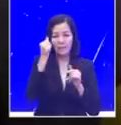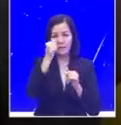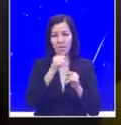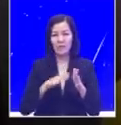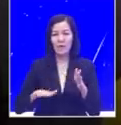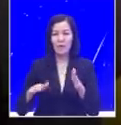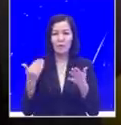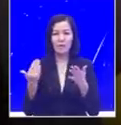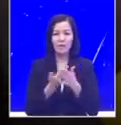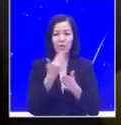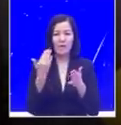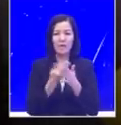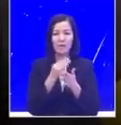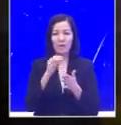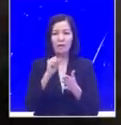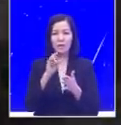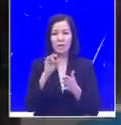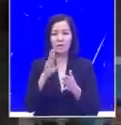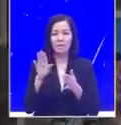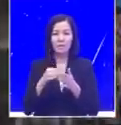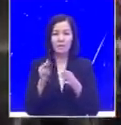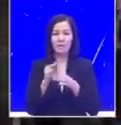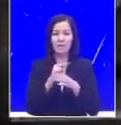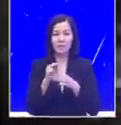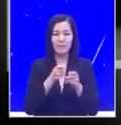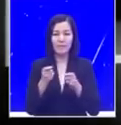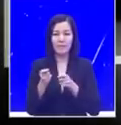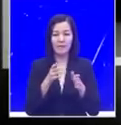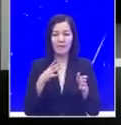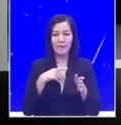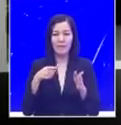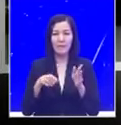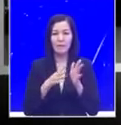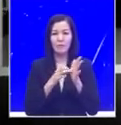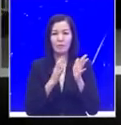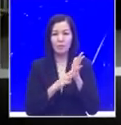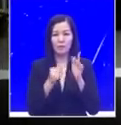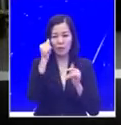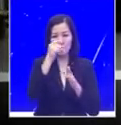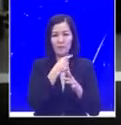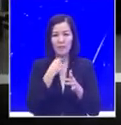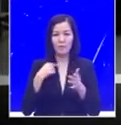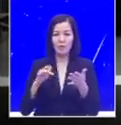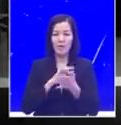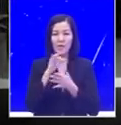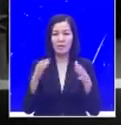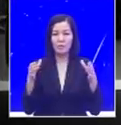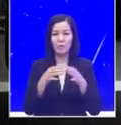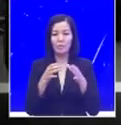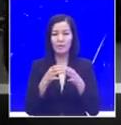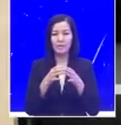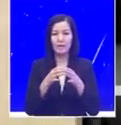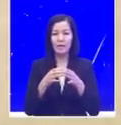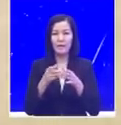аудандық жаңалық жаршысы газетінде бас редактор қызметін атқарды. 1990 жылы Талдықорған облыстық комитетінде нұсқаушы,